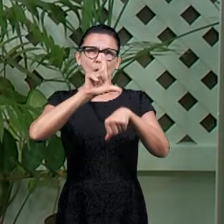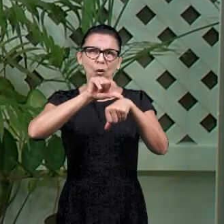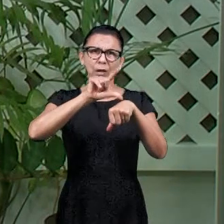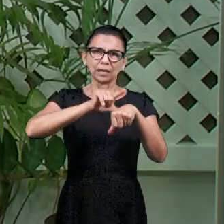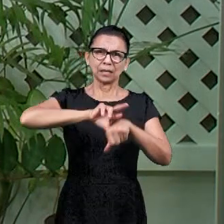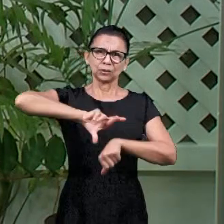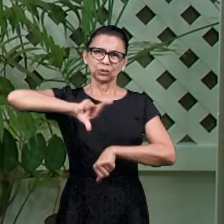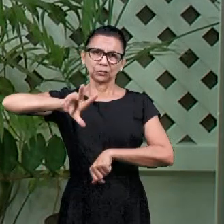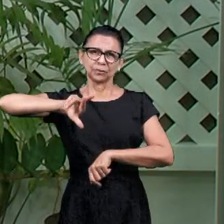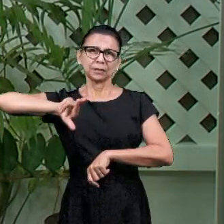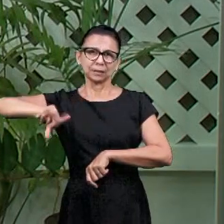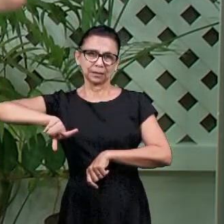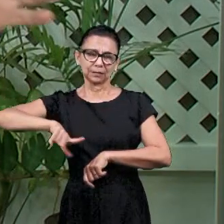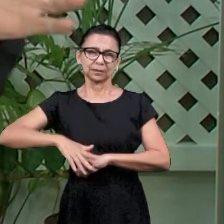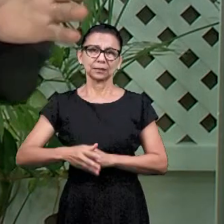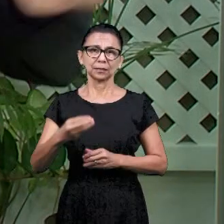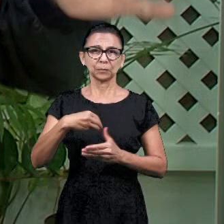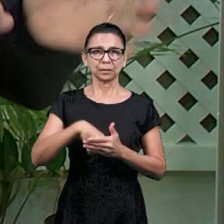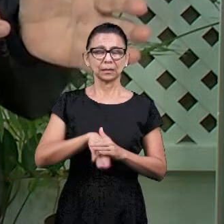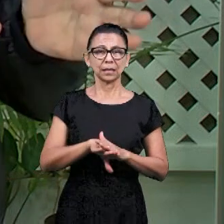Les autres fuseaux horaires,